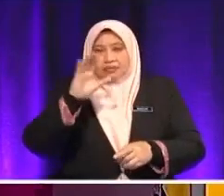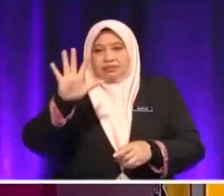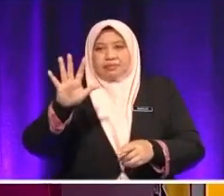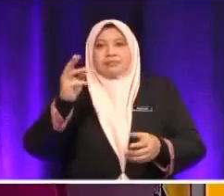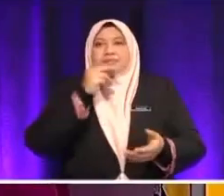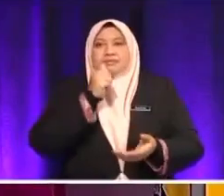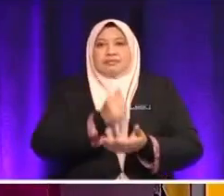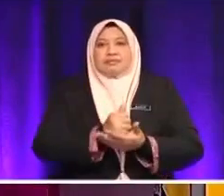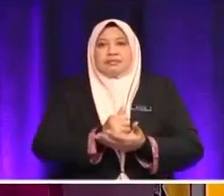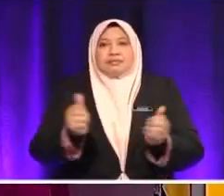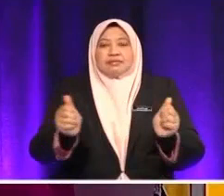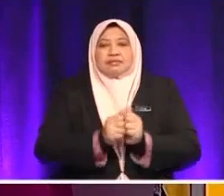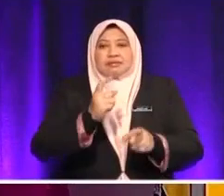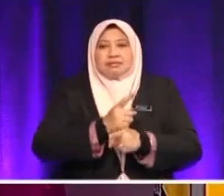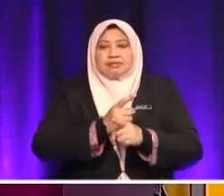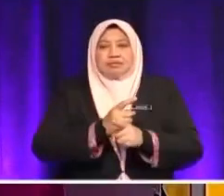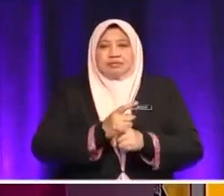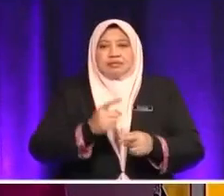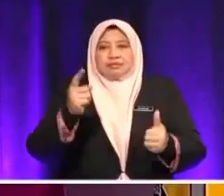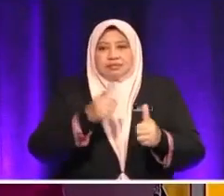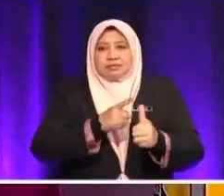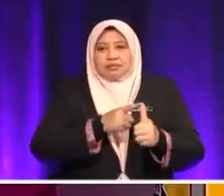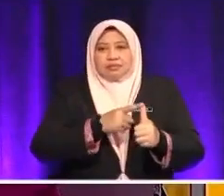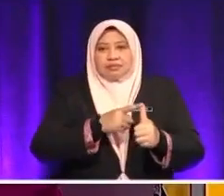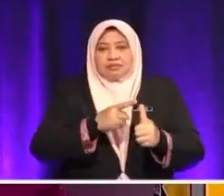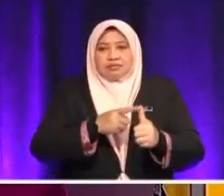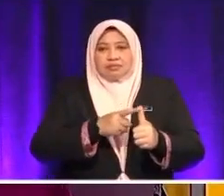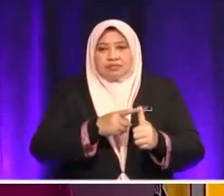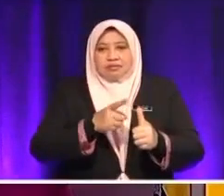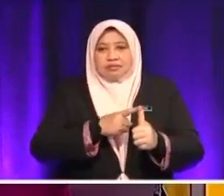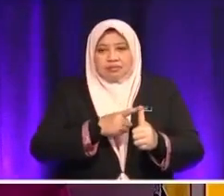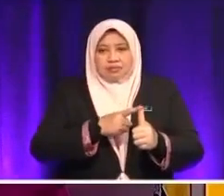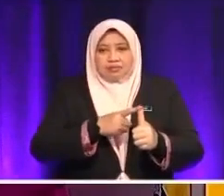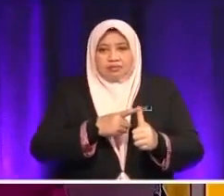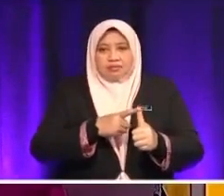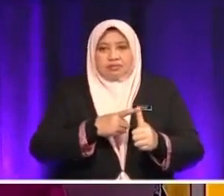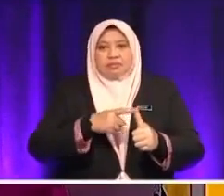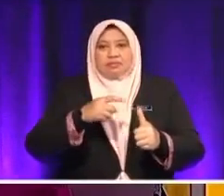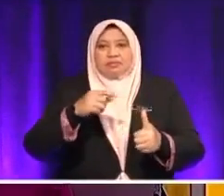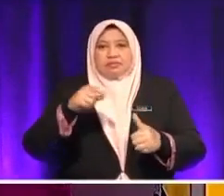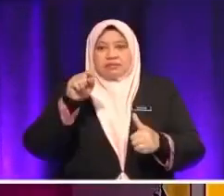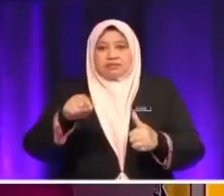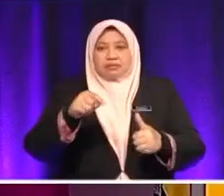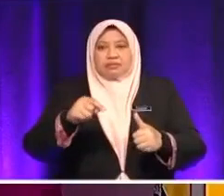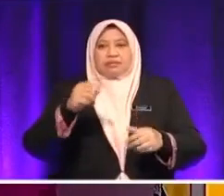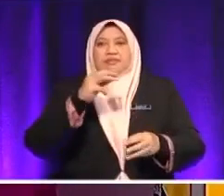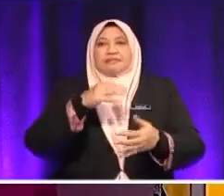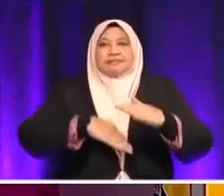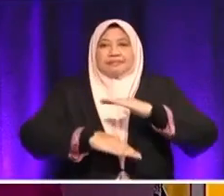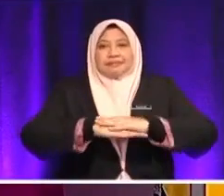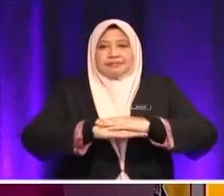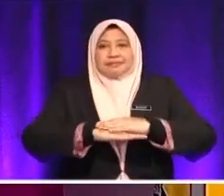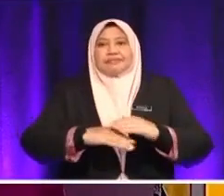aja murid saya ingat 5 saja berkarat penting bila nak melukis pelog kotak titik minimal titik maksimal